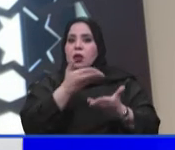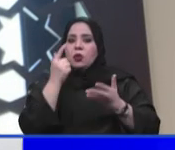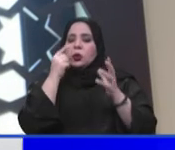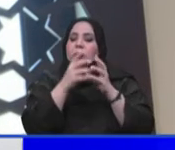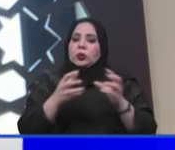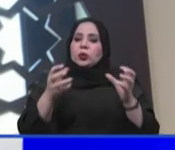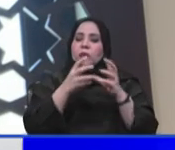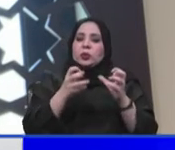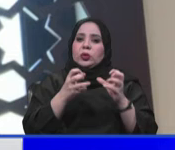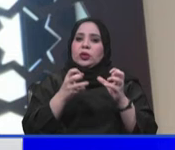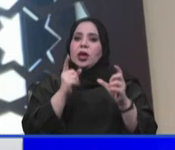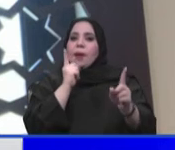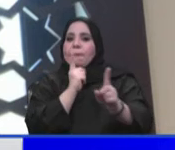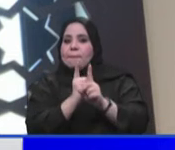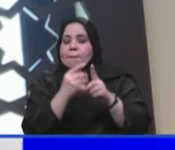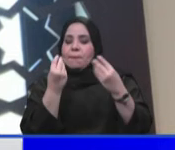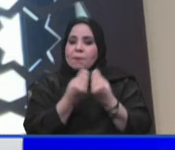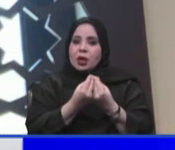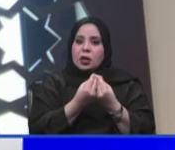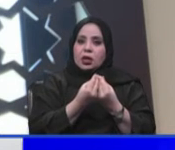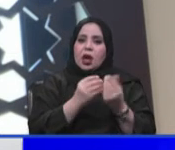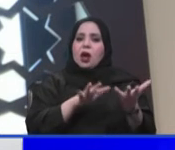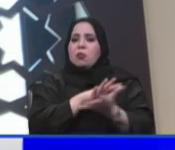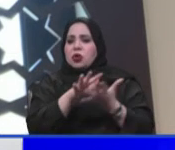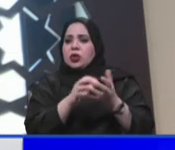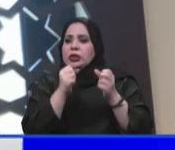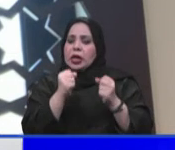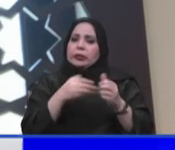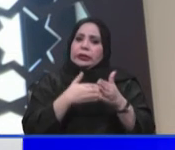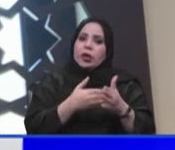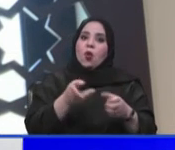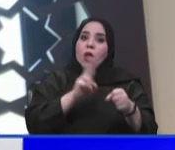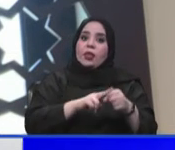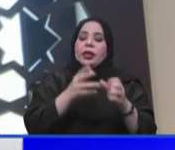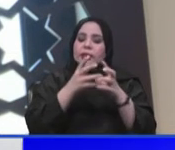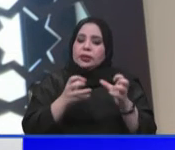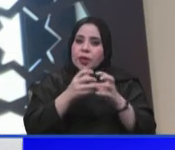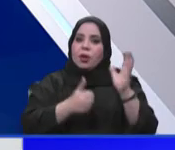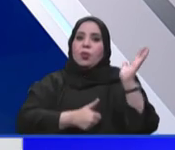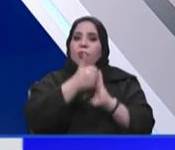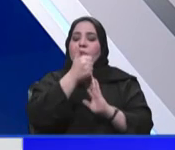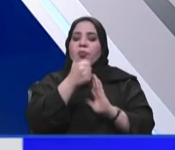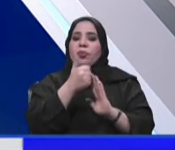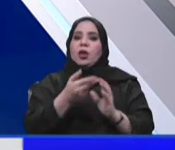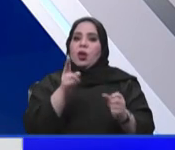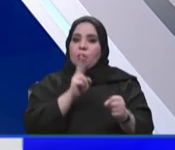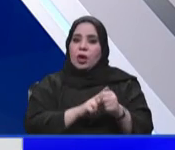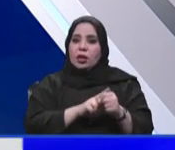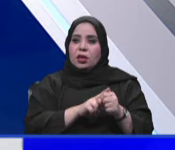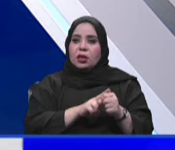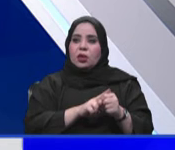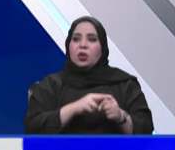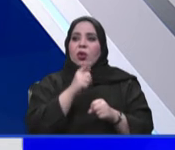عليهم المعوقات والمشاكل وكذلك الإنجازات اللي احنا نواجهها، وصولا إلى أن احنا نحقق